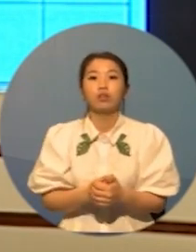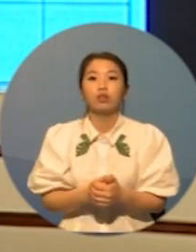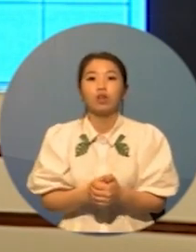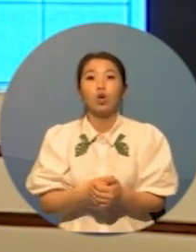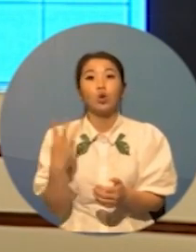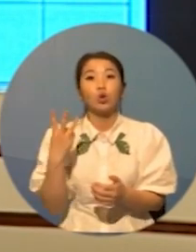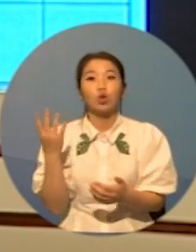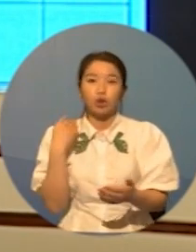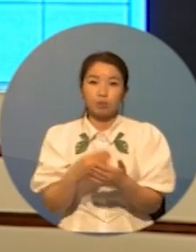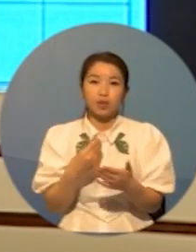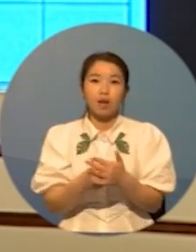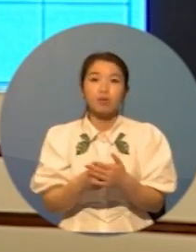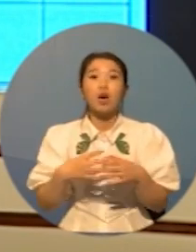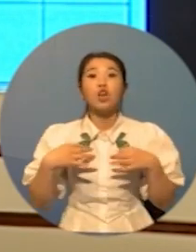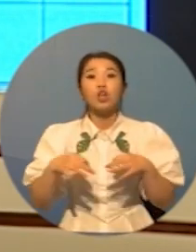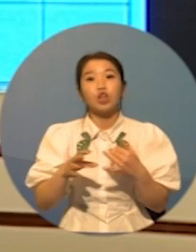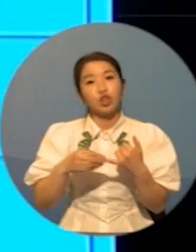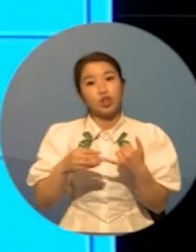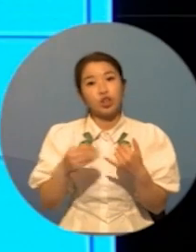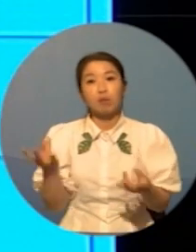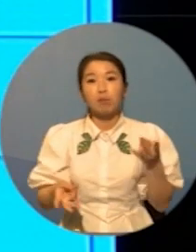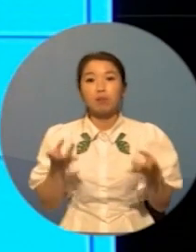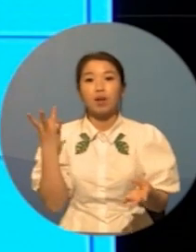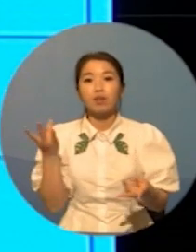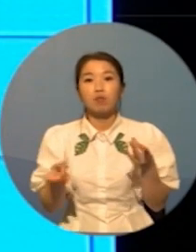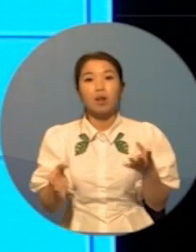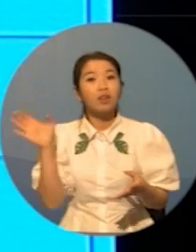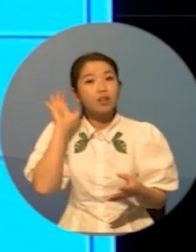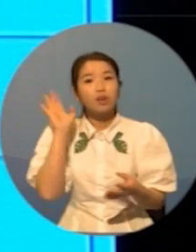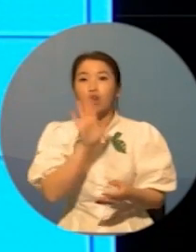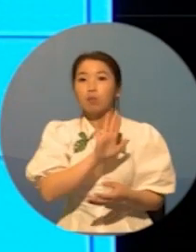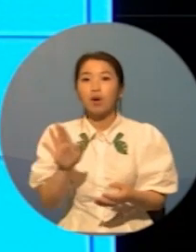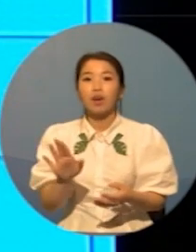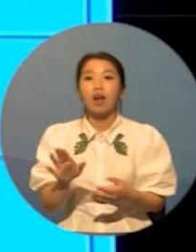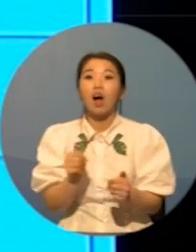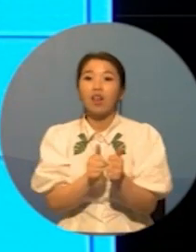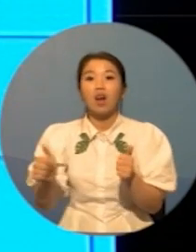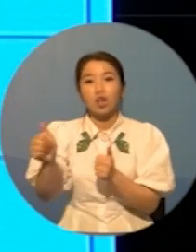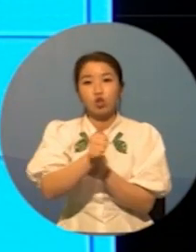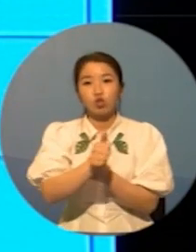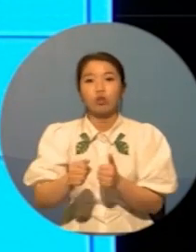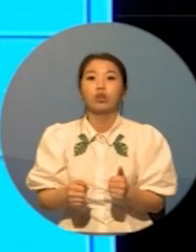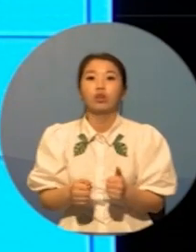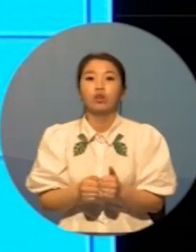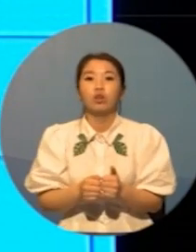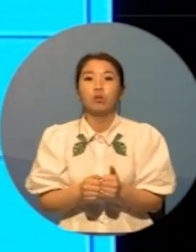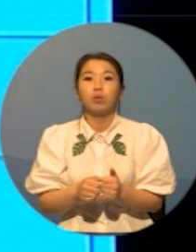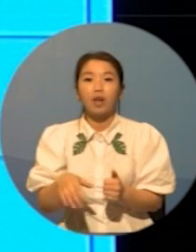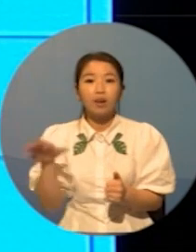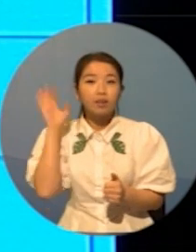Үшінші мысалымыз, трактор жердегі батпақ-сатпақты тыңламай, алға жылжыды. Бұнда тыңламай